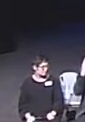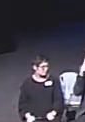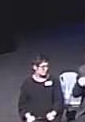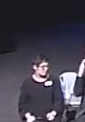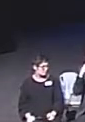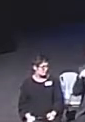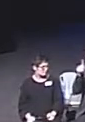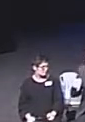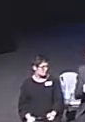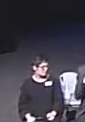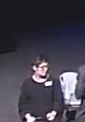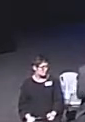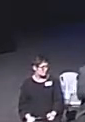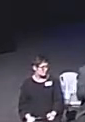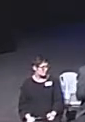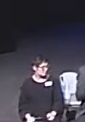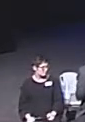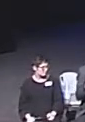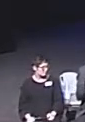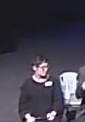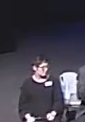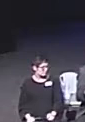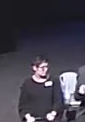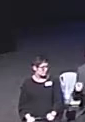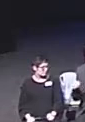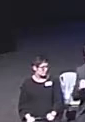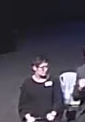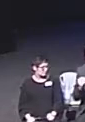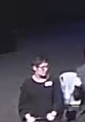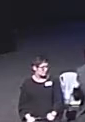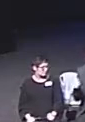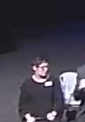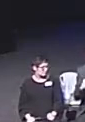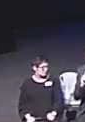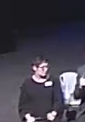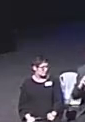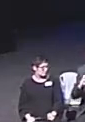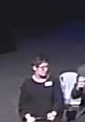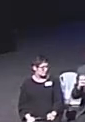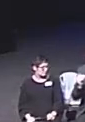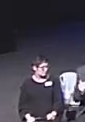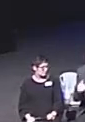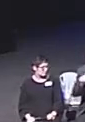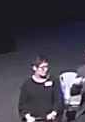Ja sitten kakkospointtina, it can only add equality if the solution